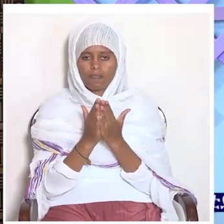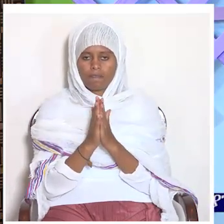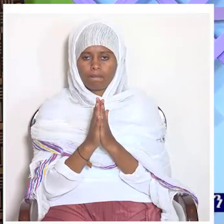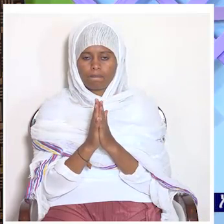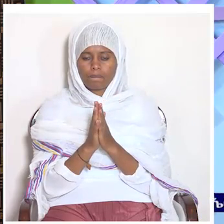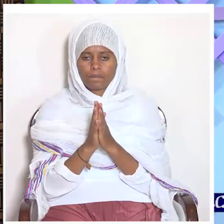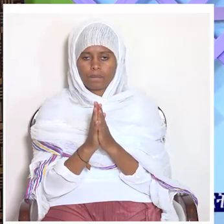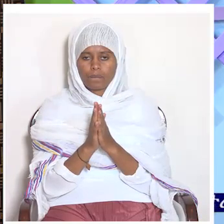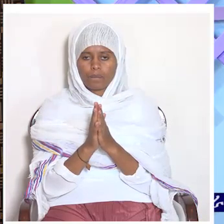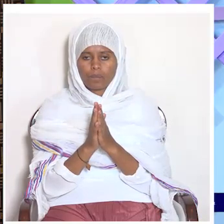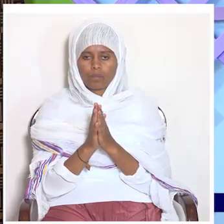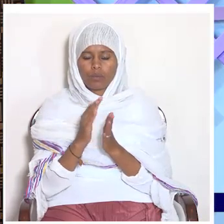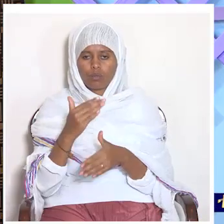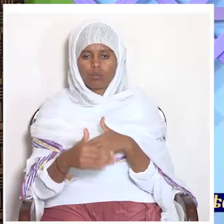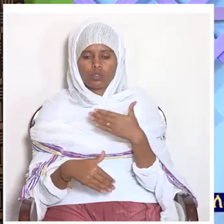መጽሓፍ